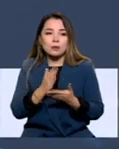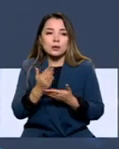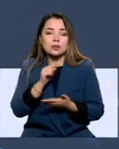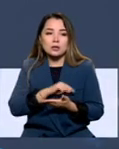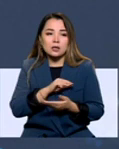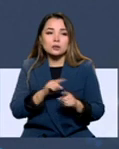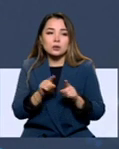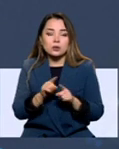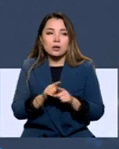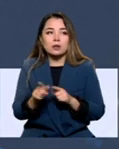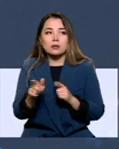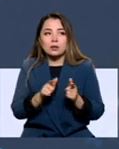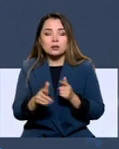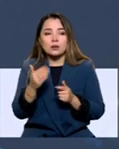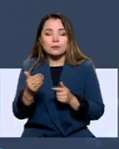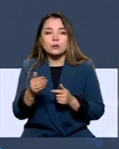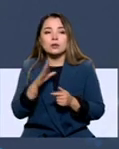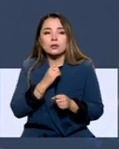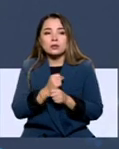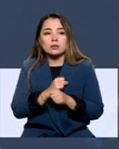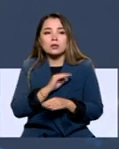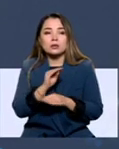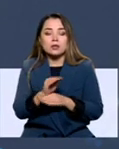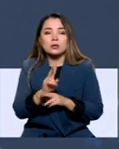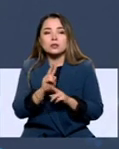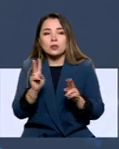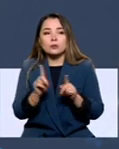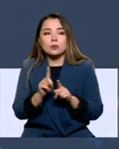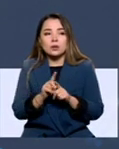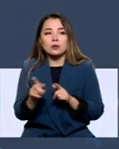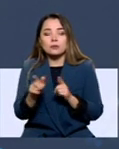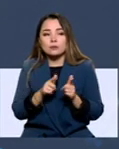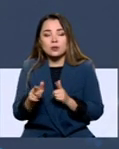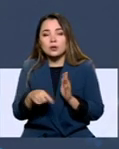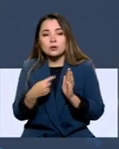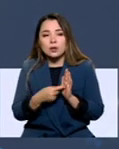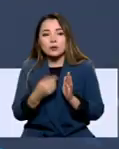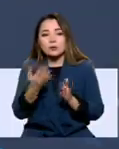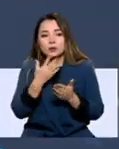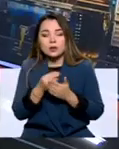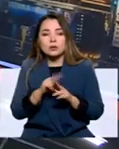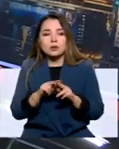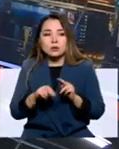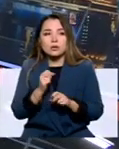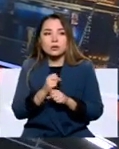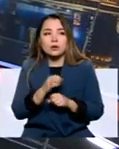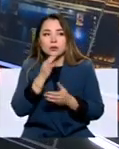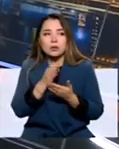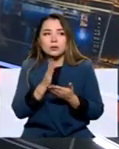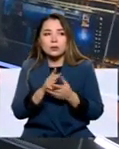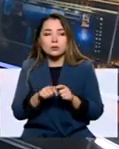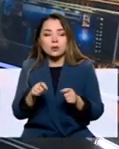жактан колдоп турду. Азыркы күндө биз түрк дүйнөсүнө эч ким батынып кол сала албайт, түрк дүйнөсүнүн биримдигин буза албайт